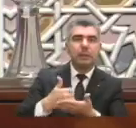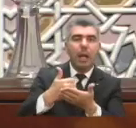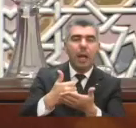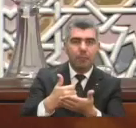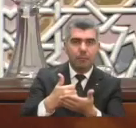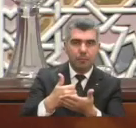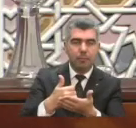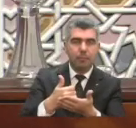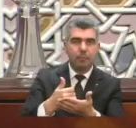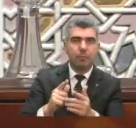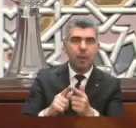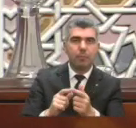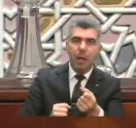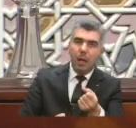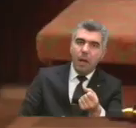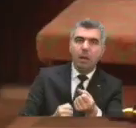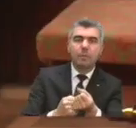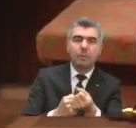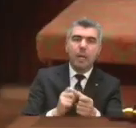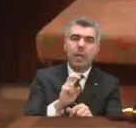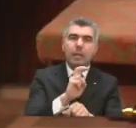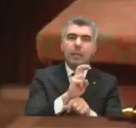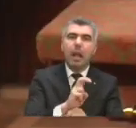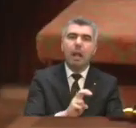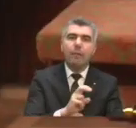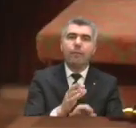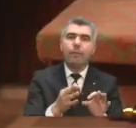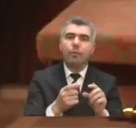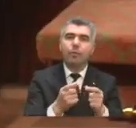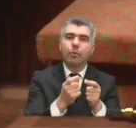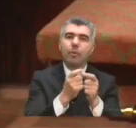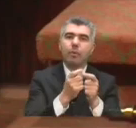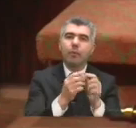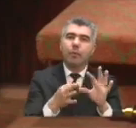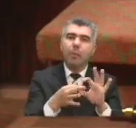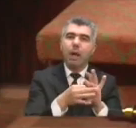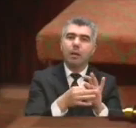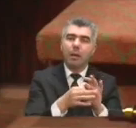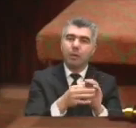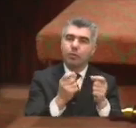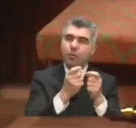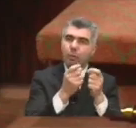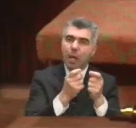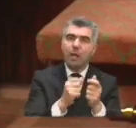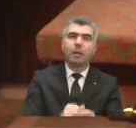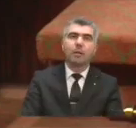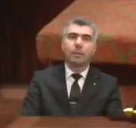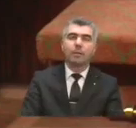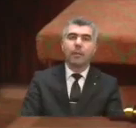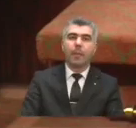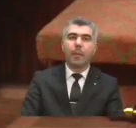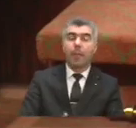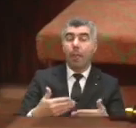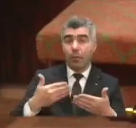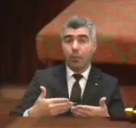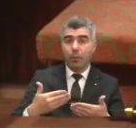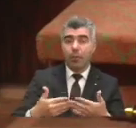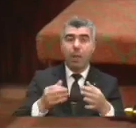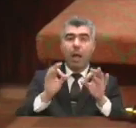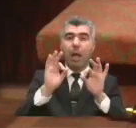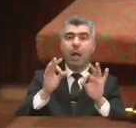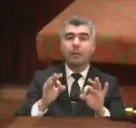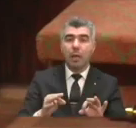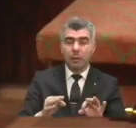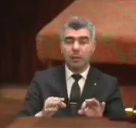الضمانات ديال التمويلات، لأنه مشكل كتعاني منها هذه الشركات. شركة تمويلكم اليوم عندها عدد